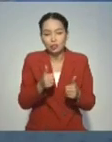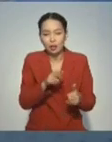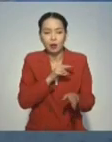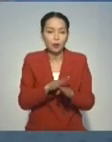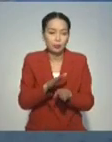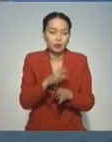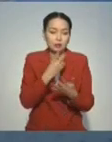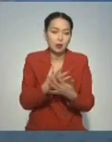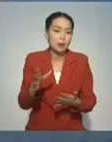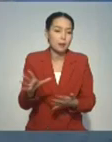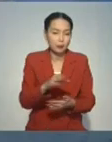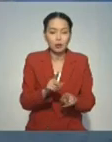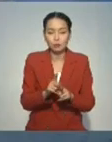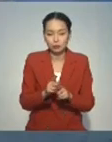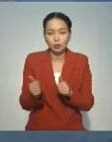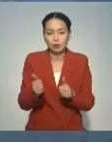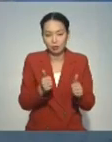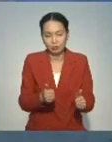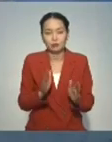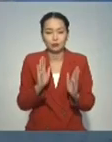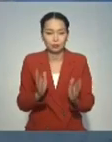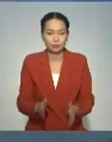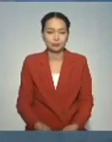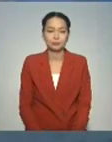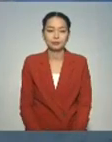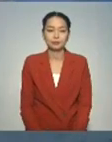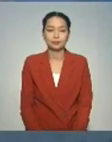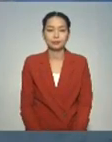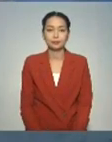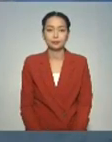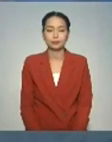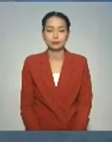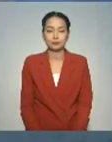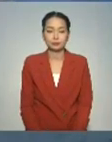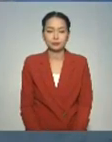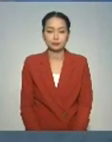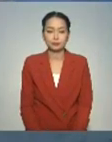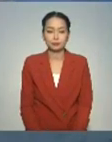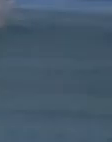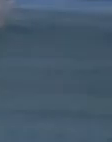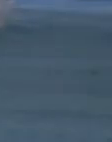себебімен баршамызды жақсылыққа кенелткей. Ақбота Базарбай, Бауыржан Жолдыбалин, Астана Таймс.